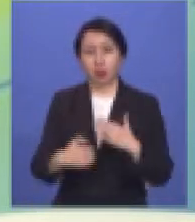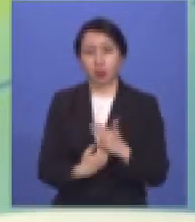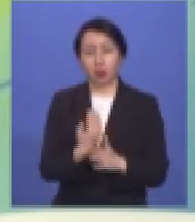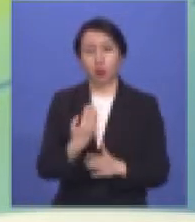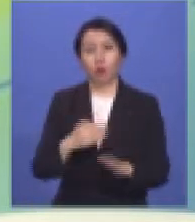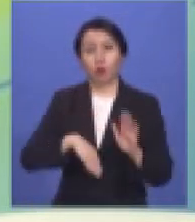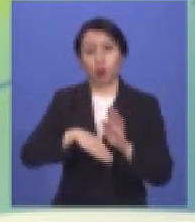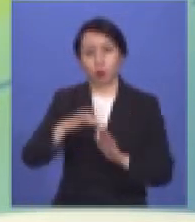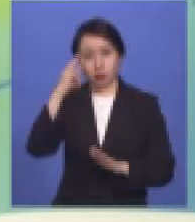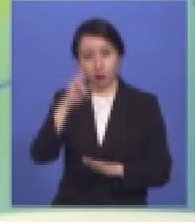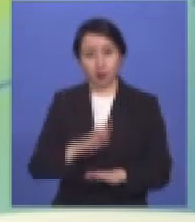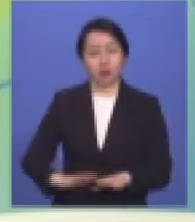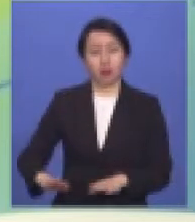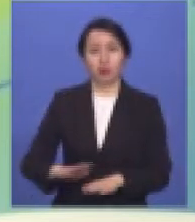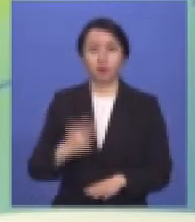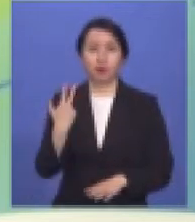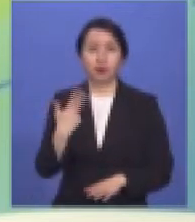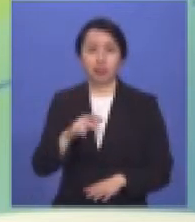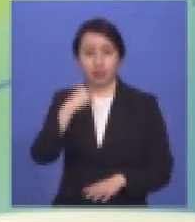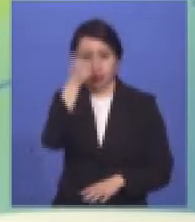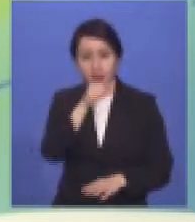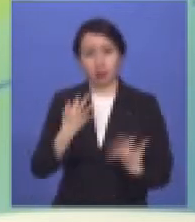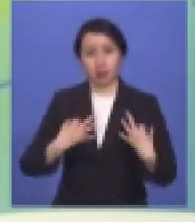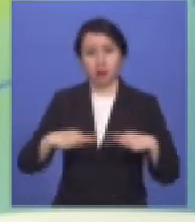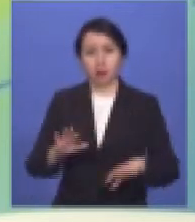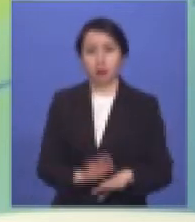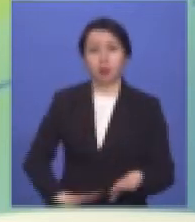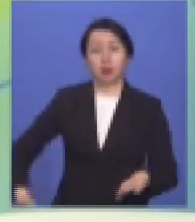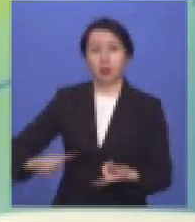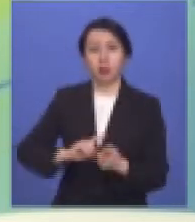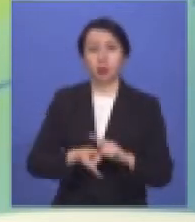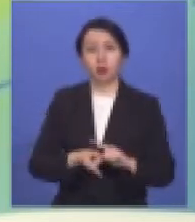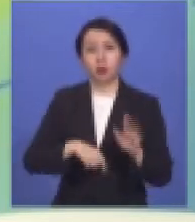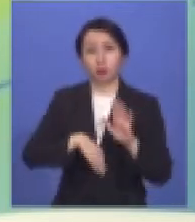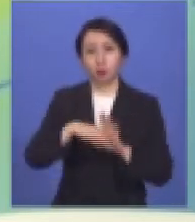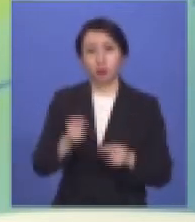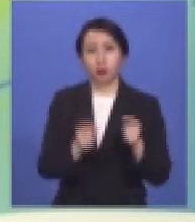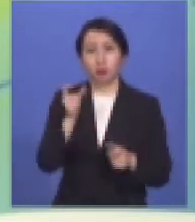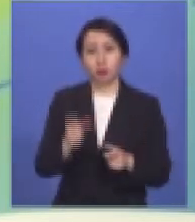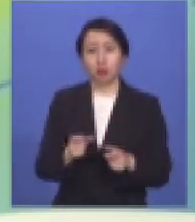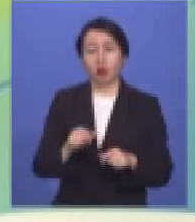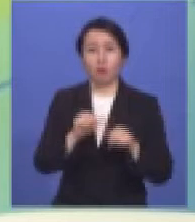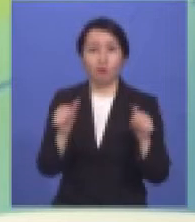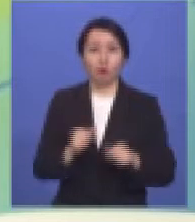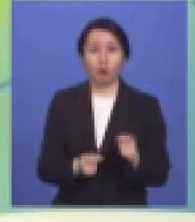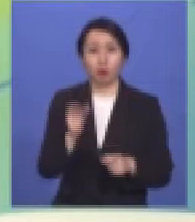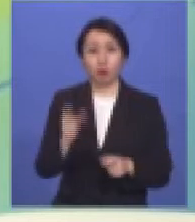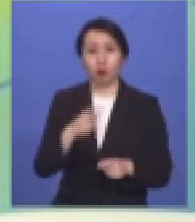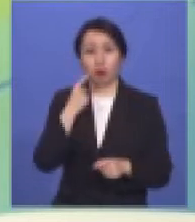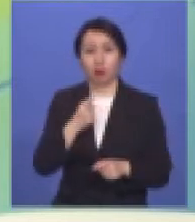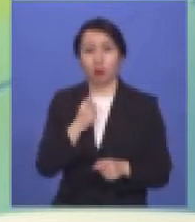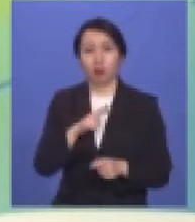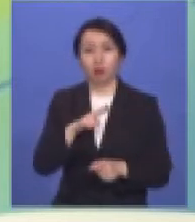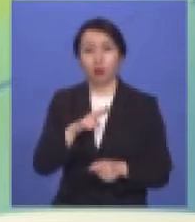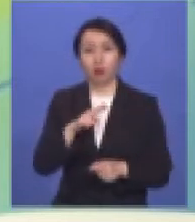на создание нового, лучшего Казахстана. За 30 лет независимости в стране сложилась суперпрезидентская форма правления.